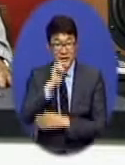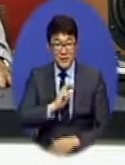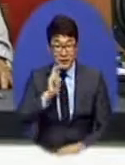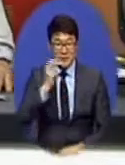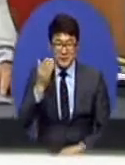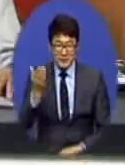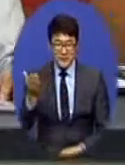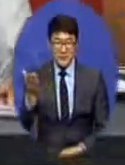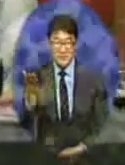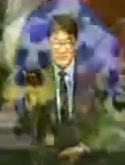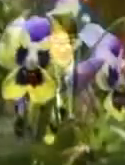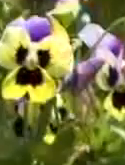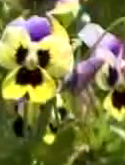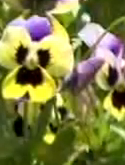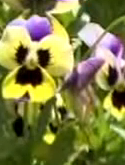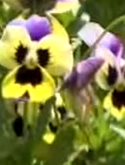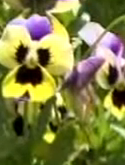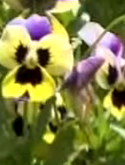음악 주세요.